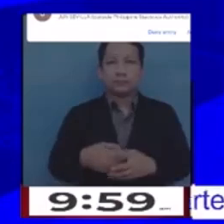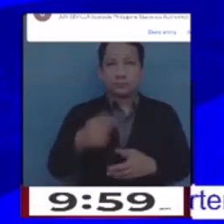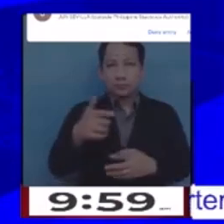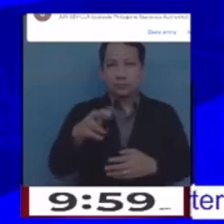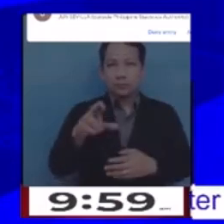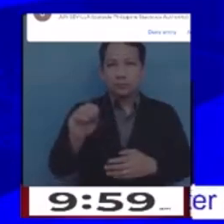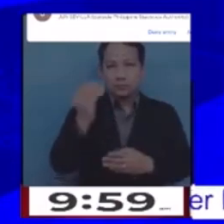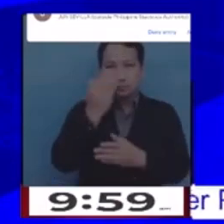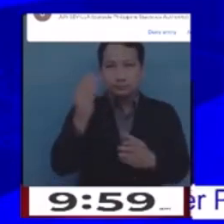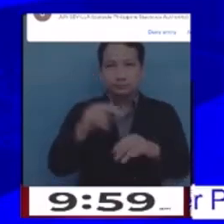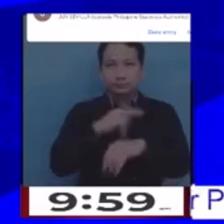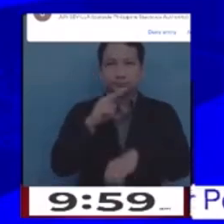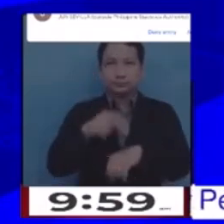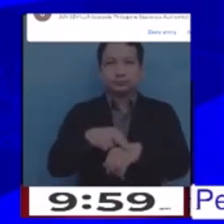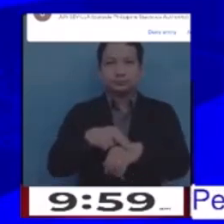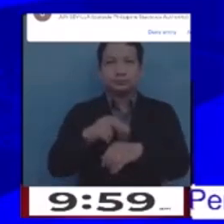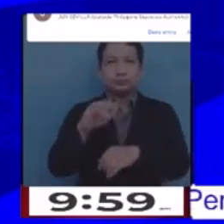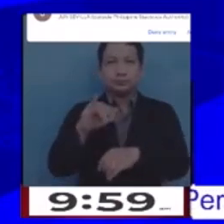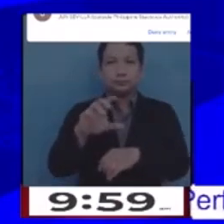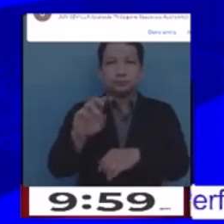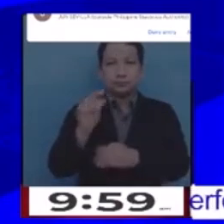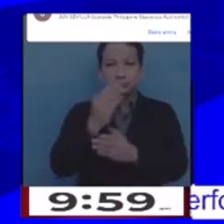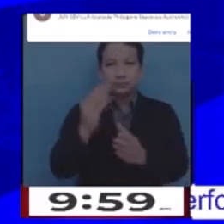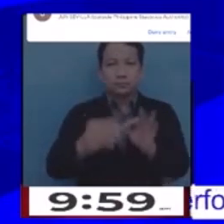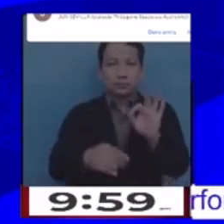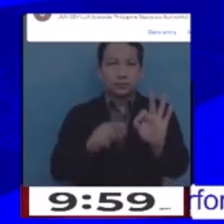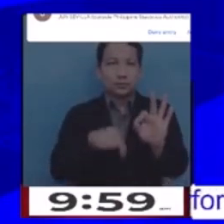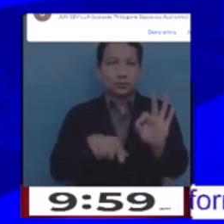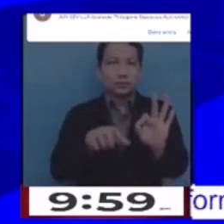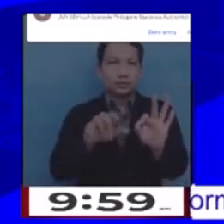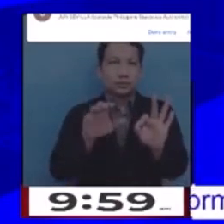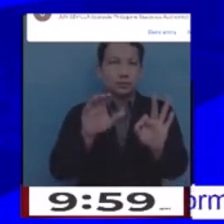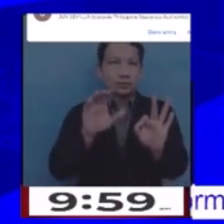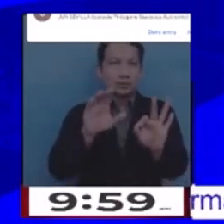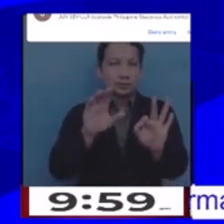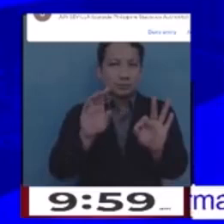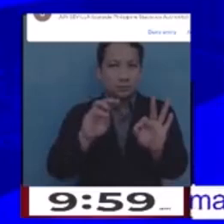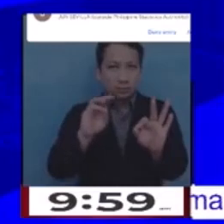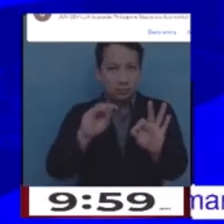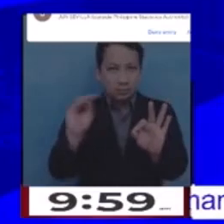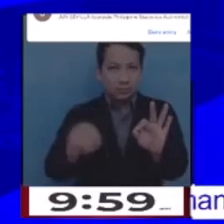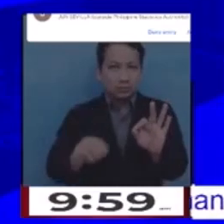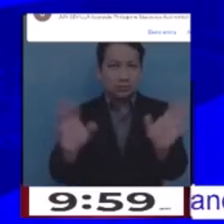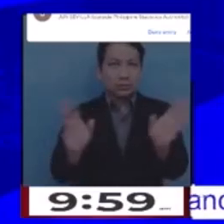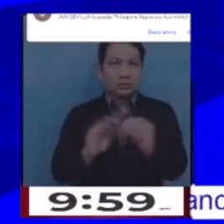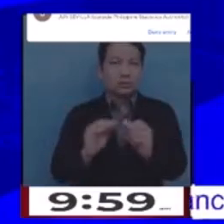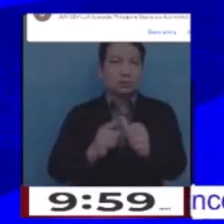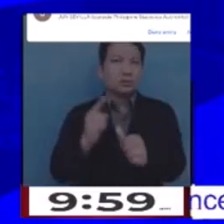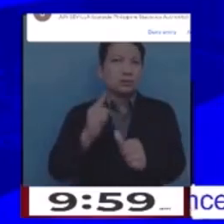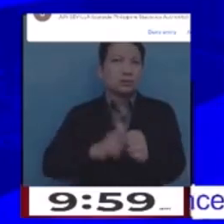income ay nagtala ng pagtaas na 9.9% sa unang quarter ng taong